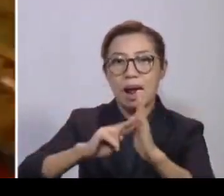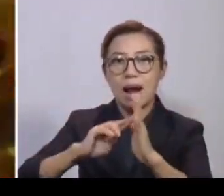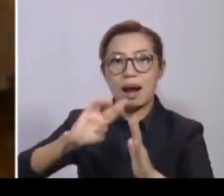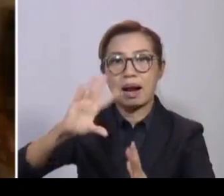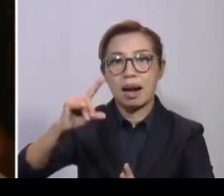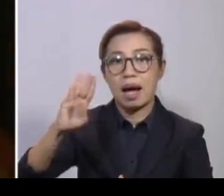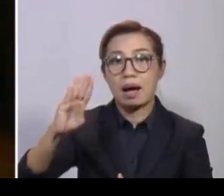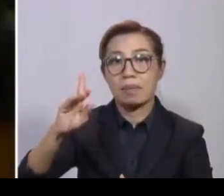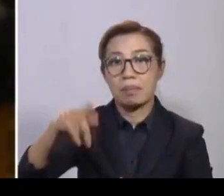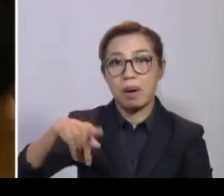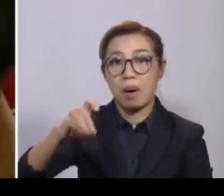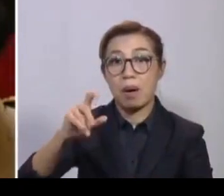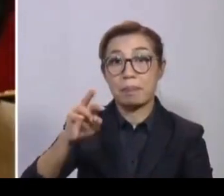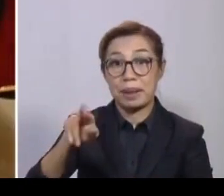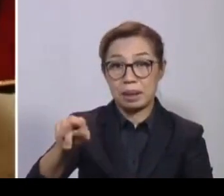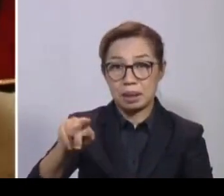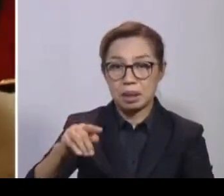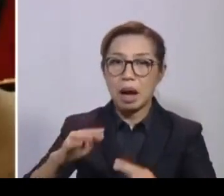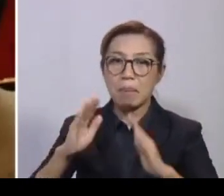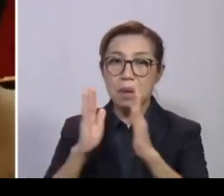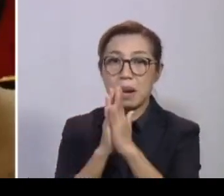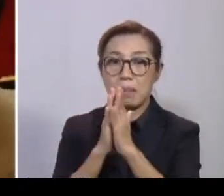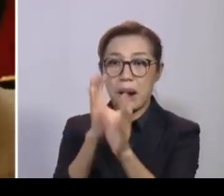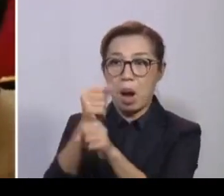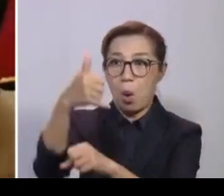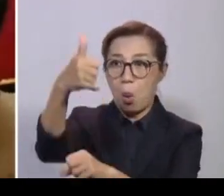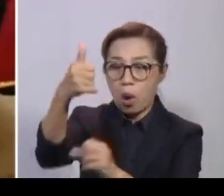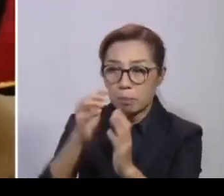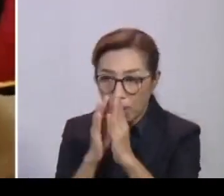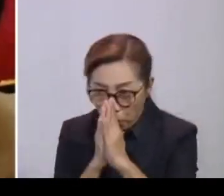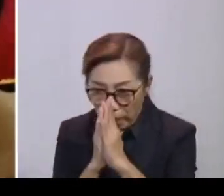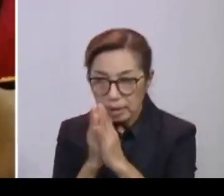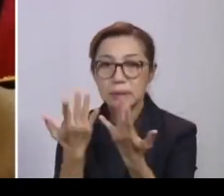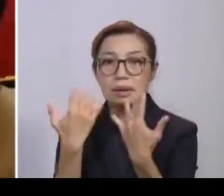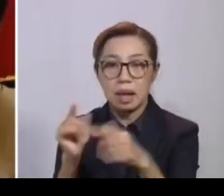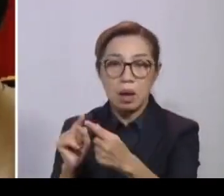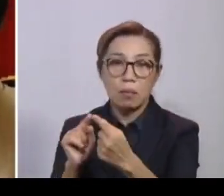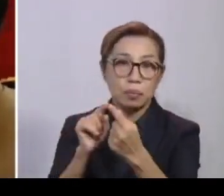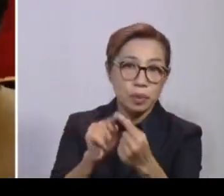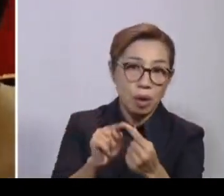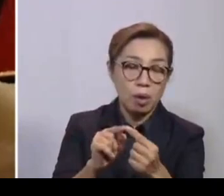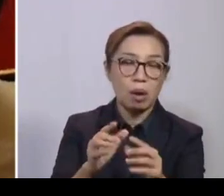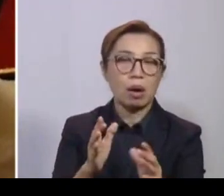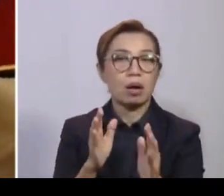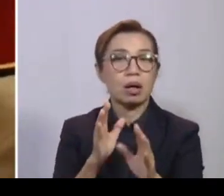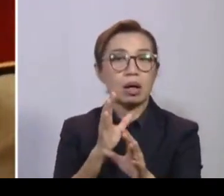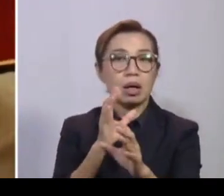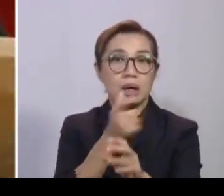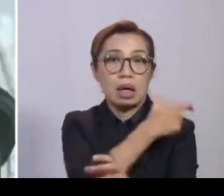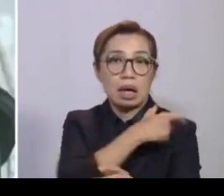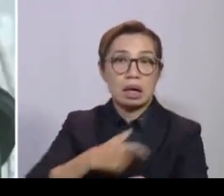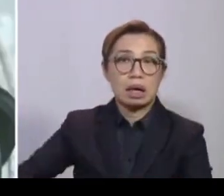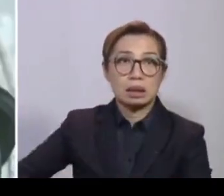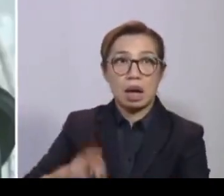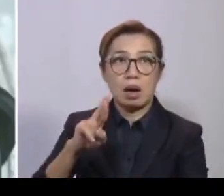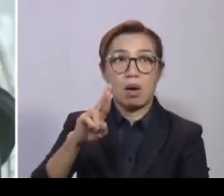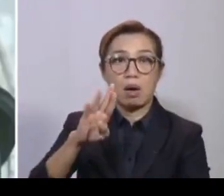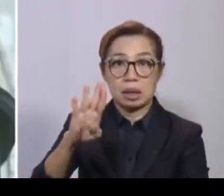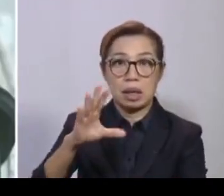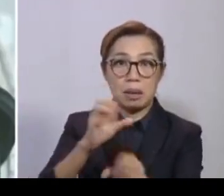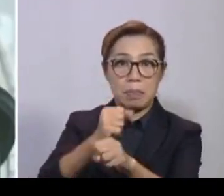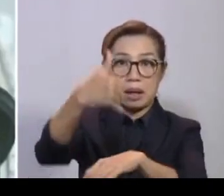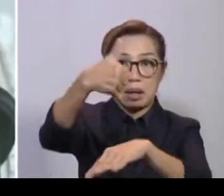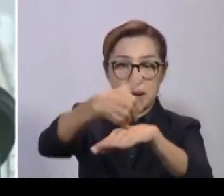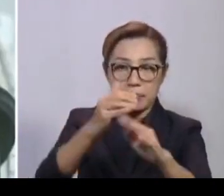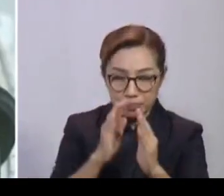สถิตมหาสีมารามแล้วก็หลังจากนั้นก็ไปสักการะอนุสาวรีย์พระบาทสมเด็จพระจุลจอมเกล้าเจ้าอยู่หัวและเข้า